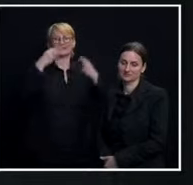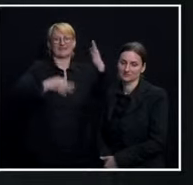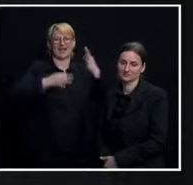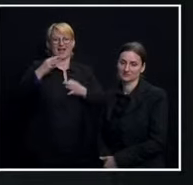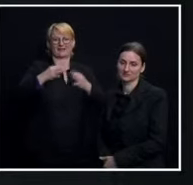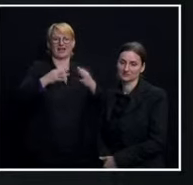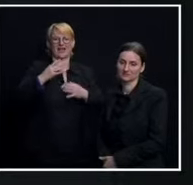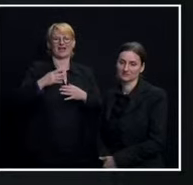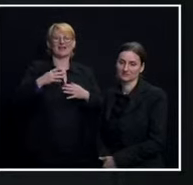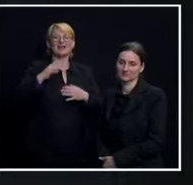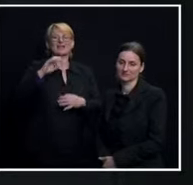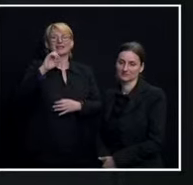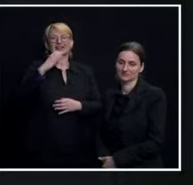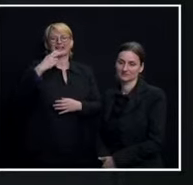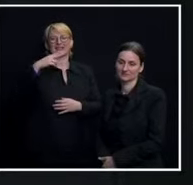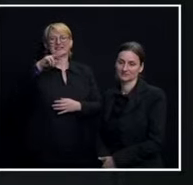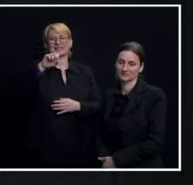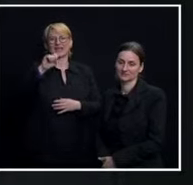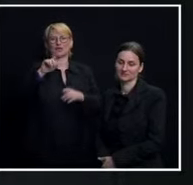Stückel.